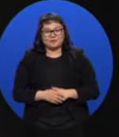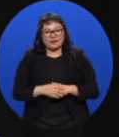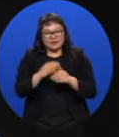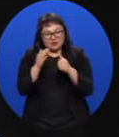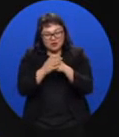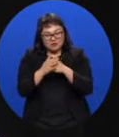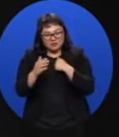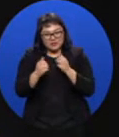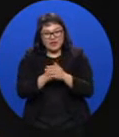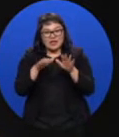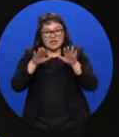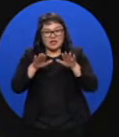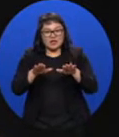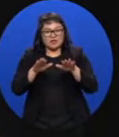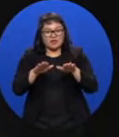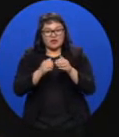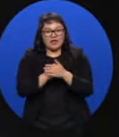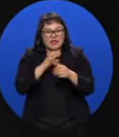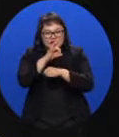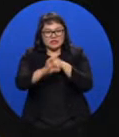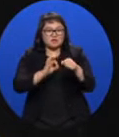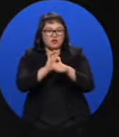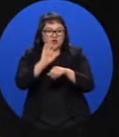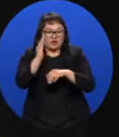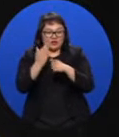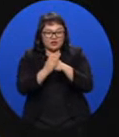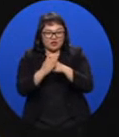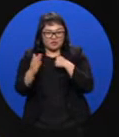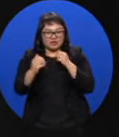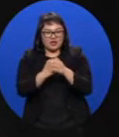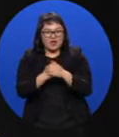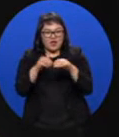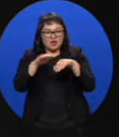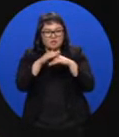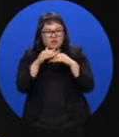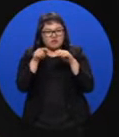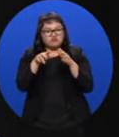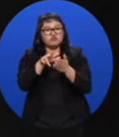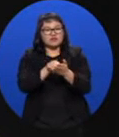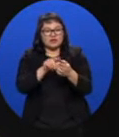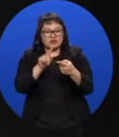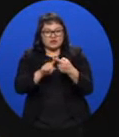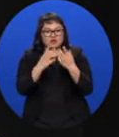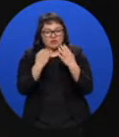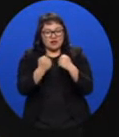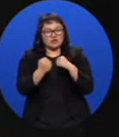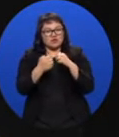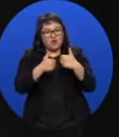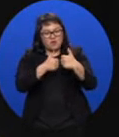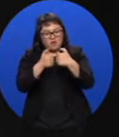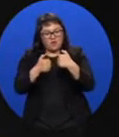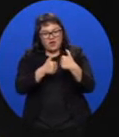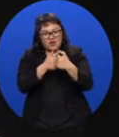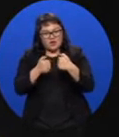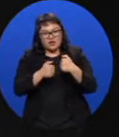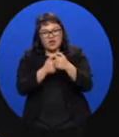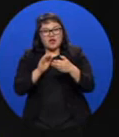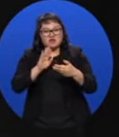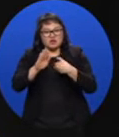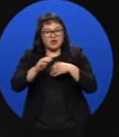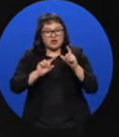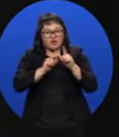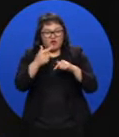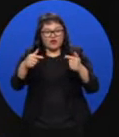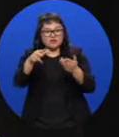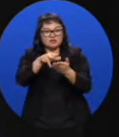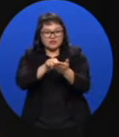따라서 이번에 10년 됐기 때문에 전반적으로 이 문제에 대해서 많은 논의를 거쳐서 좀 여러 가지